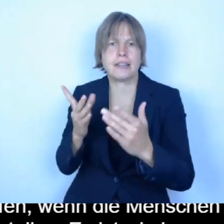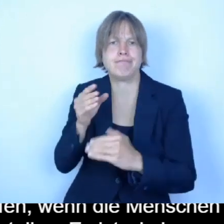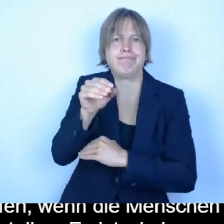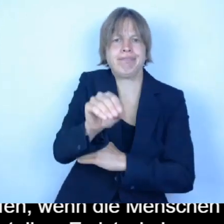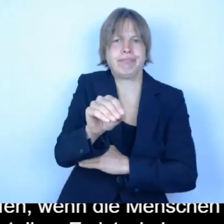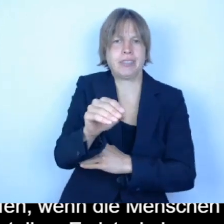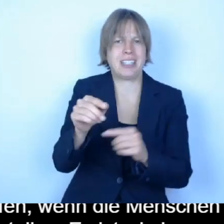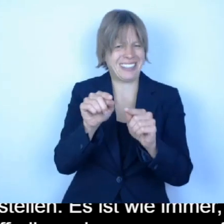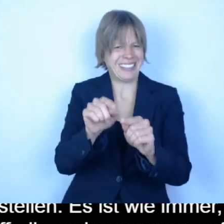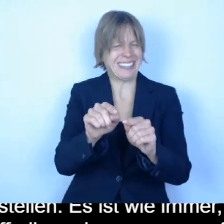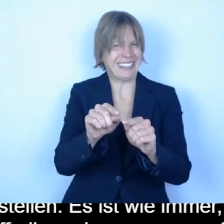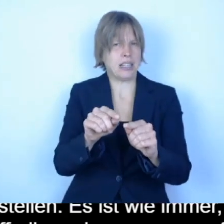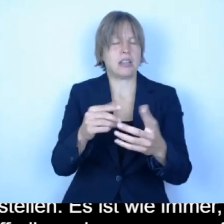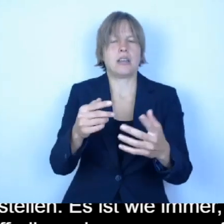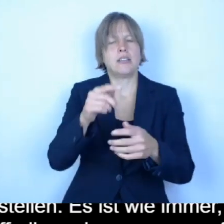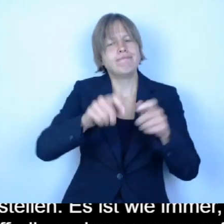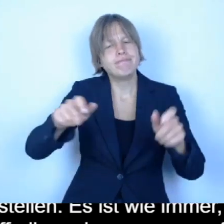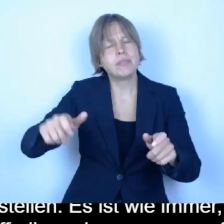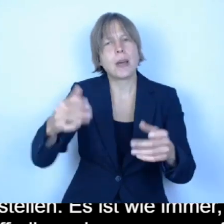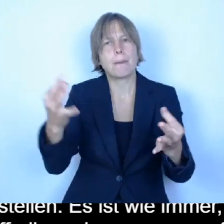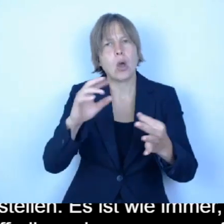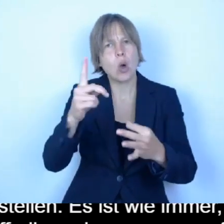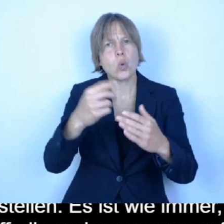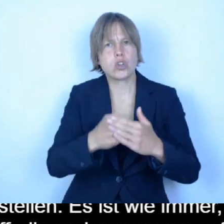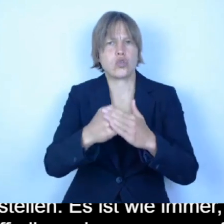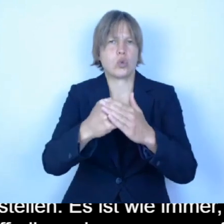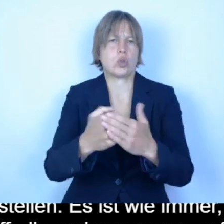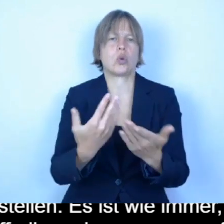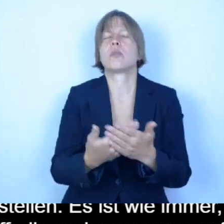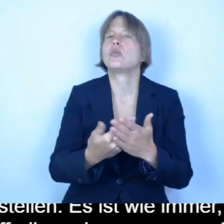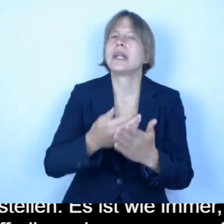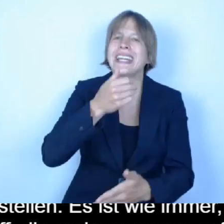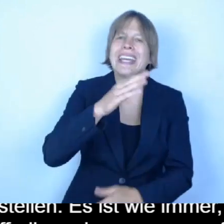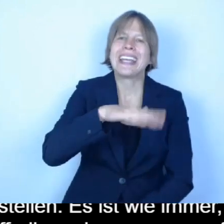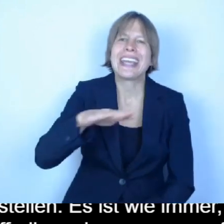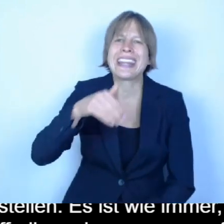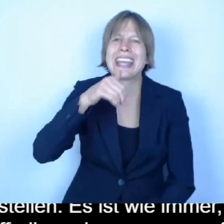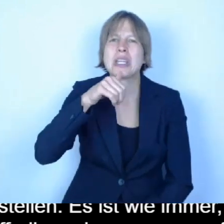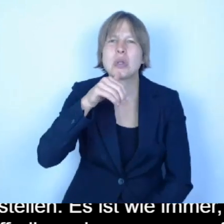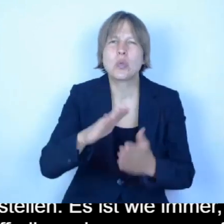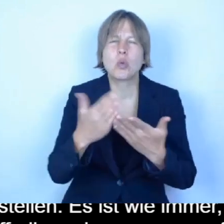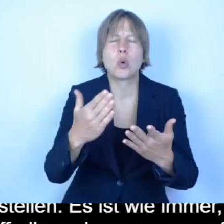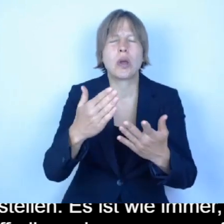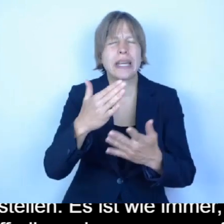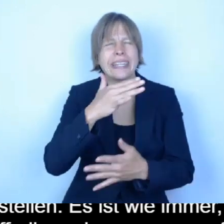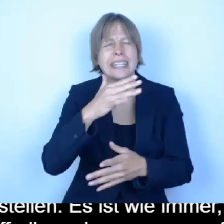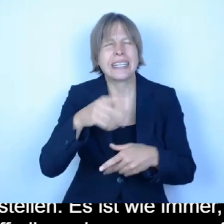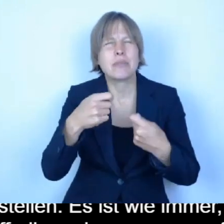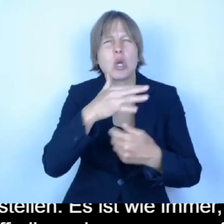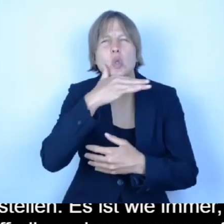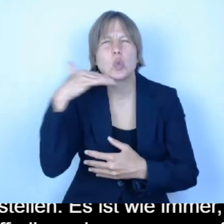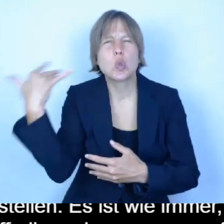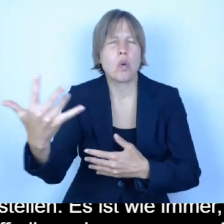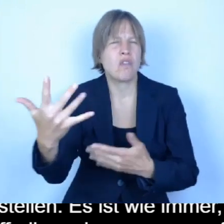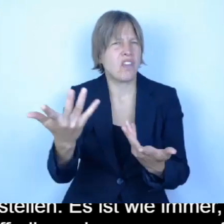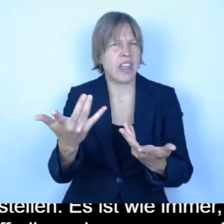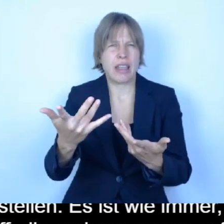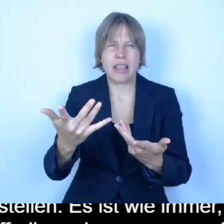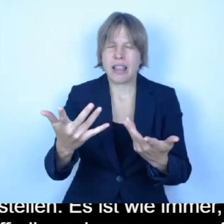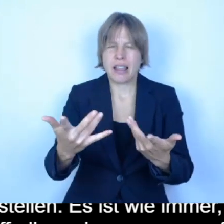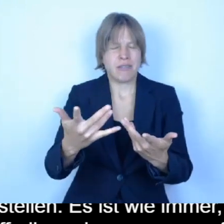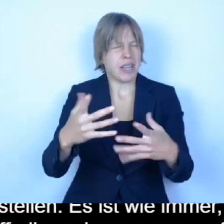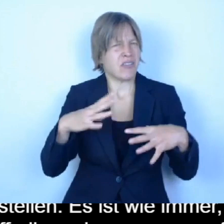Initiativen, kostenlose Lesungen angeboten worden. Die ISA-Autoren haben sich da zusammengetan, herausragendes gemacht. Gibt es da auch eine